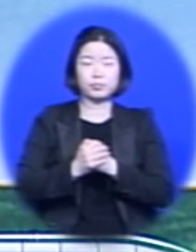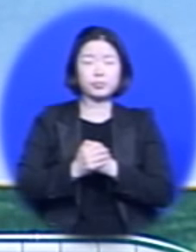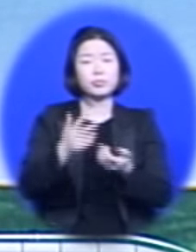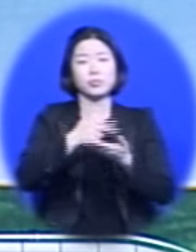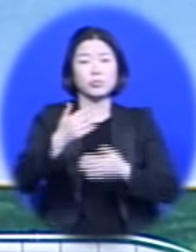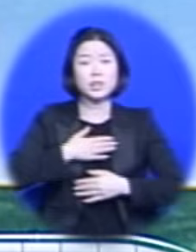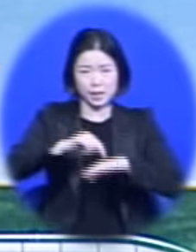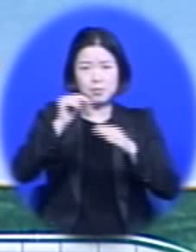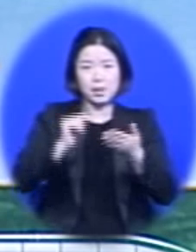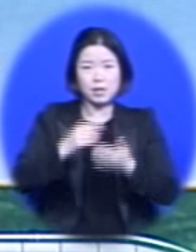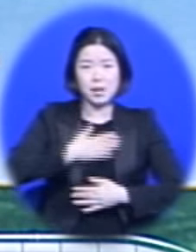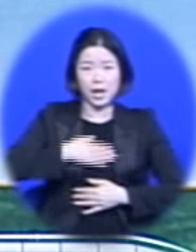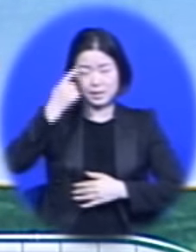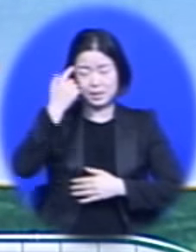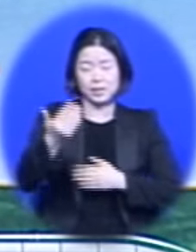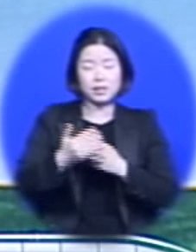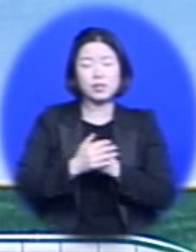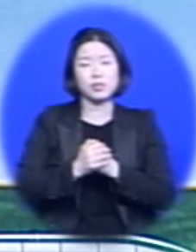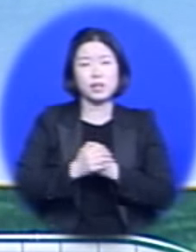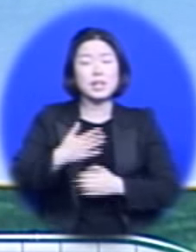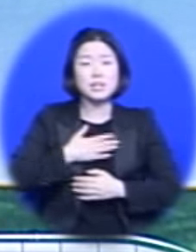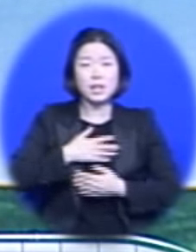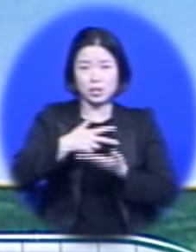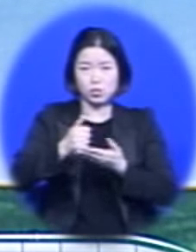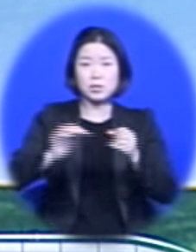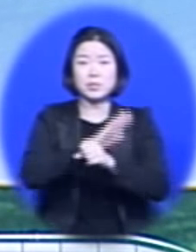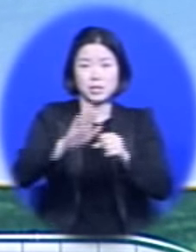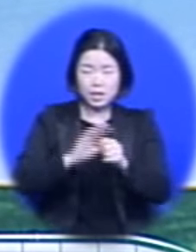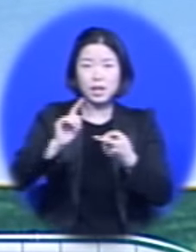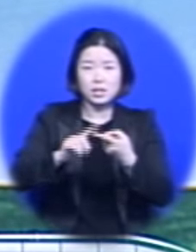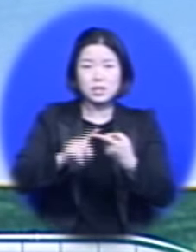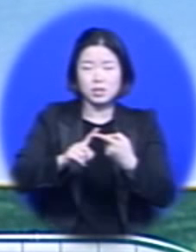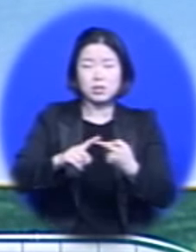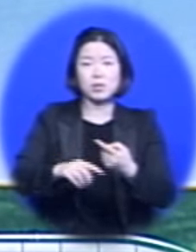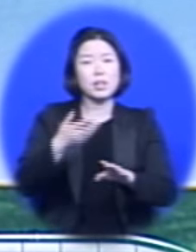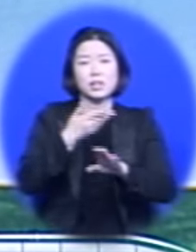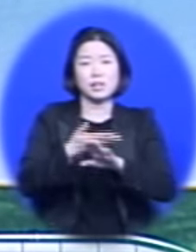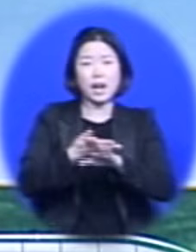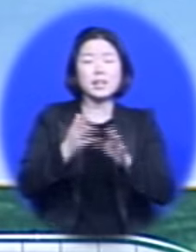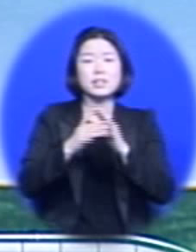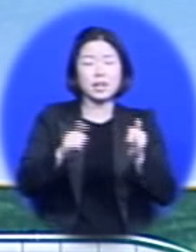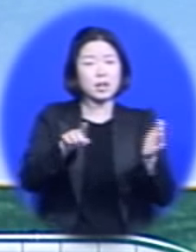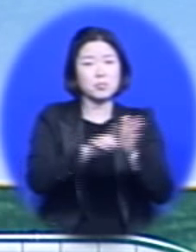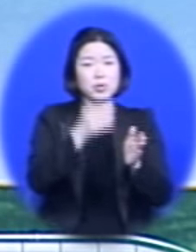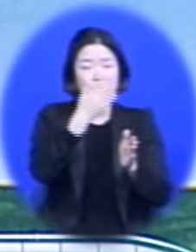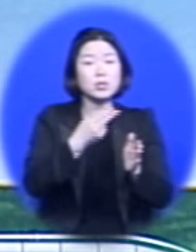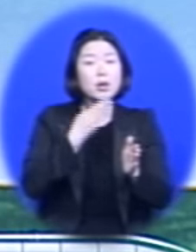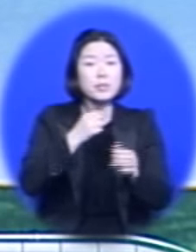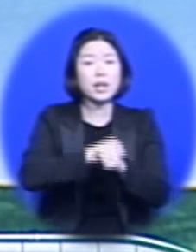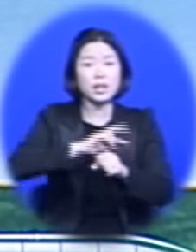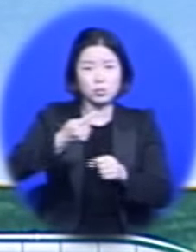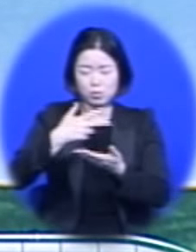주님 제 마음 아시잖아요. 제가 주님을 사랑하는지 안 하는지 다른 사람은 믿을 수 없다 그래도